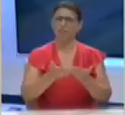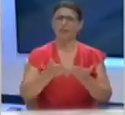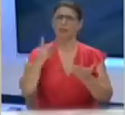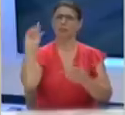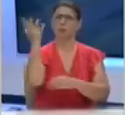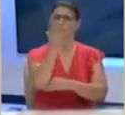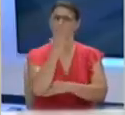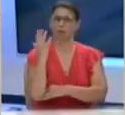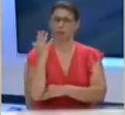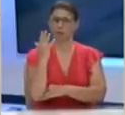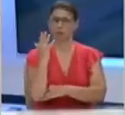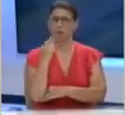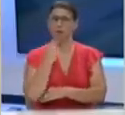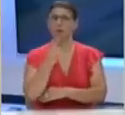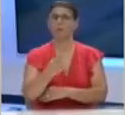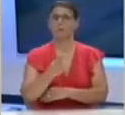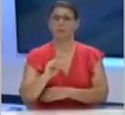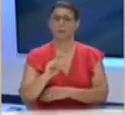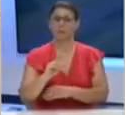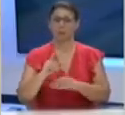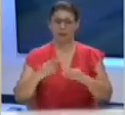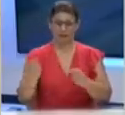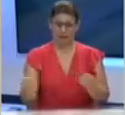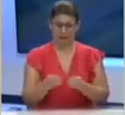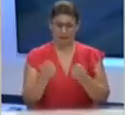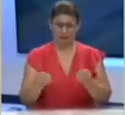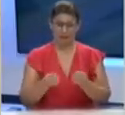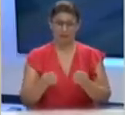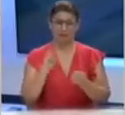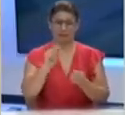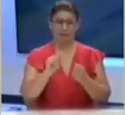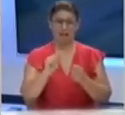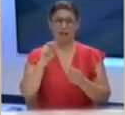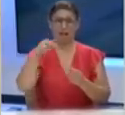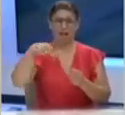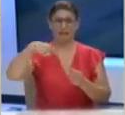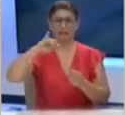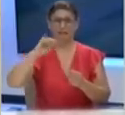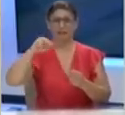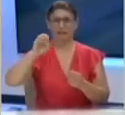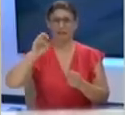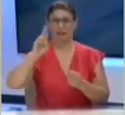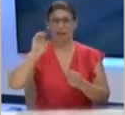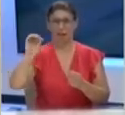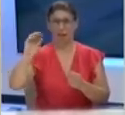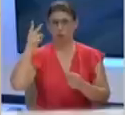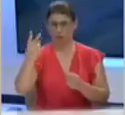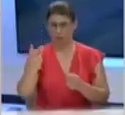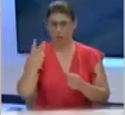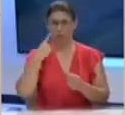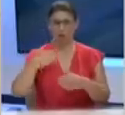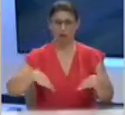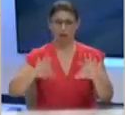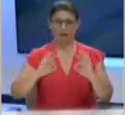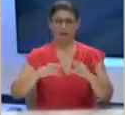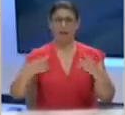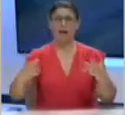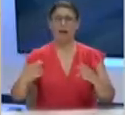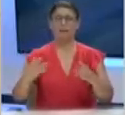μας είπατε ότι οι εργασίες για το Αντινέρο 2 ξεκίνησαν από τη φωτιά στη Ρόδο, εν μέσω αντιπυρικής